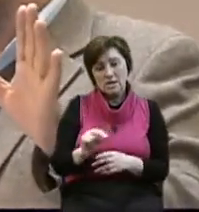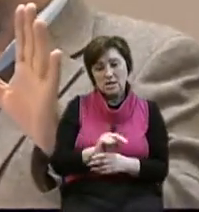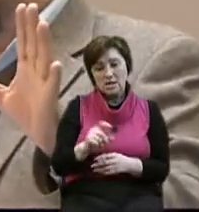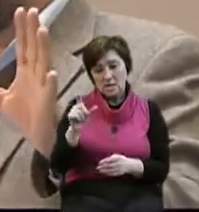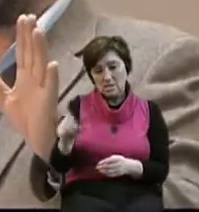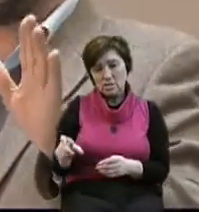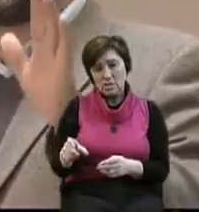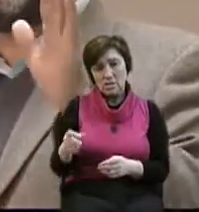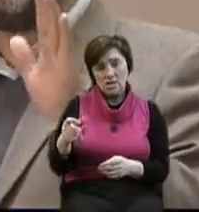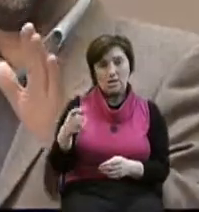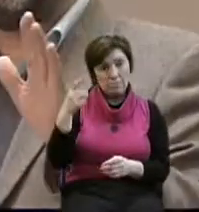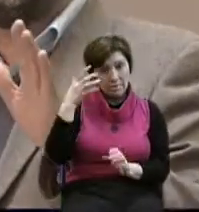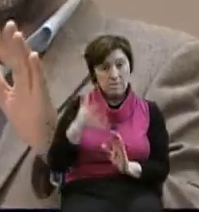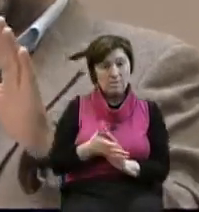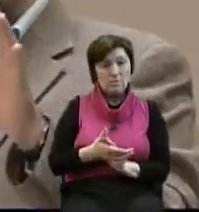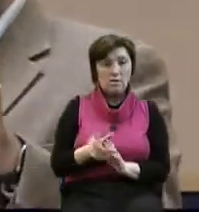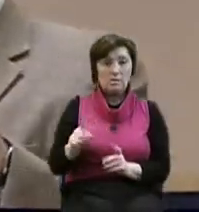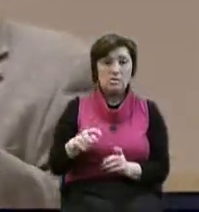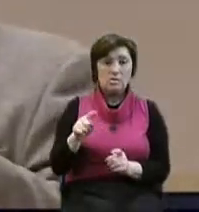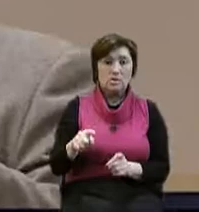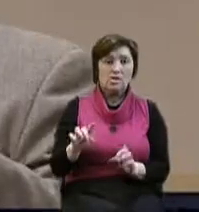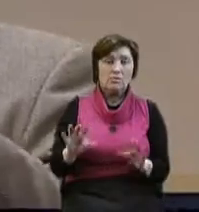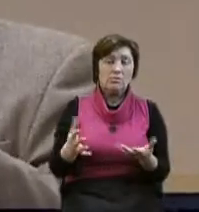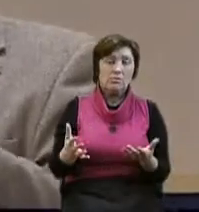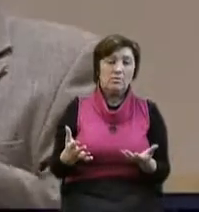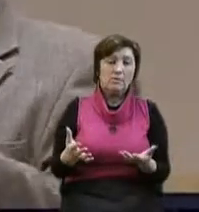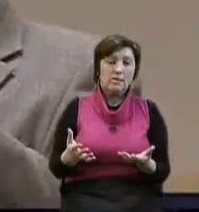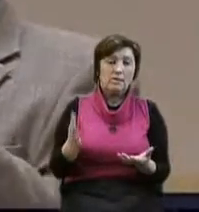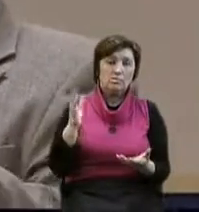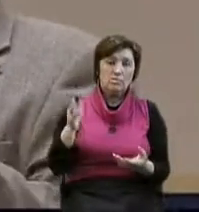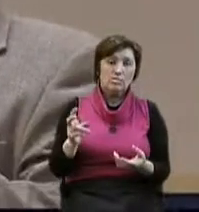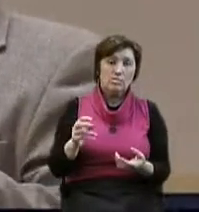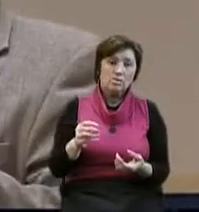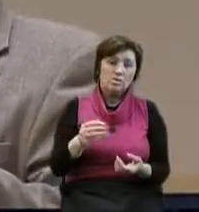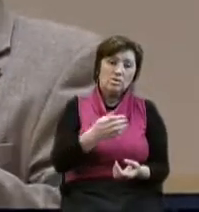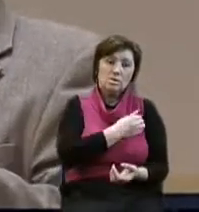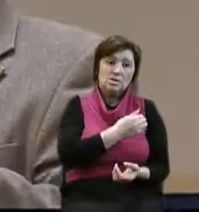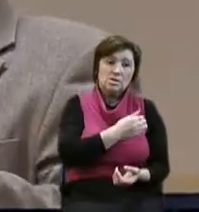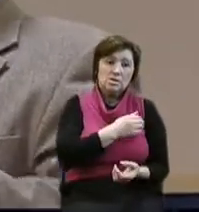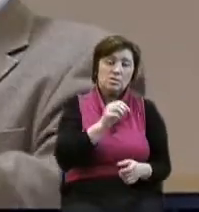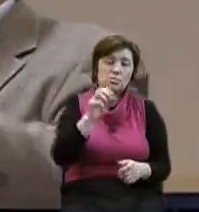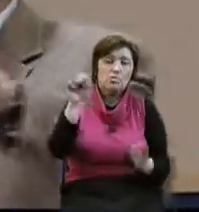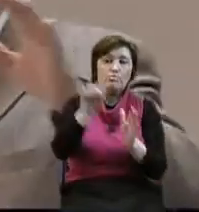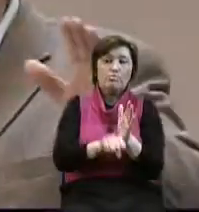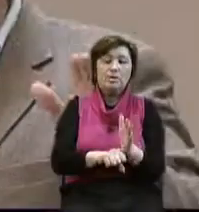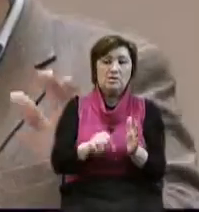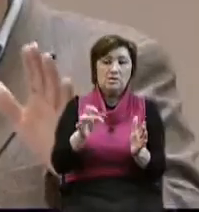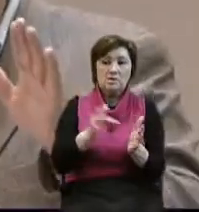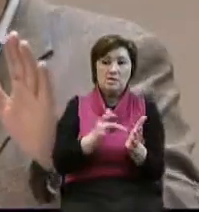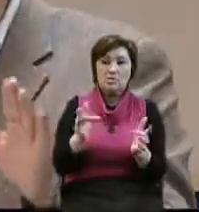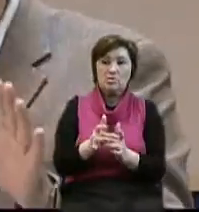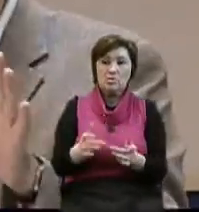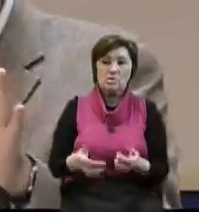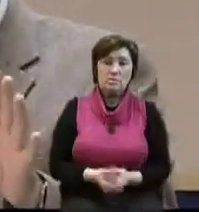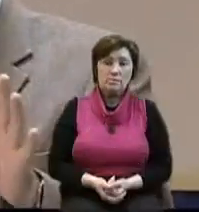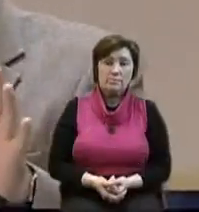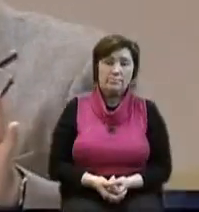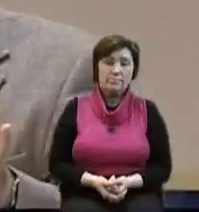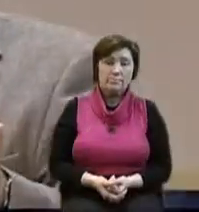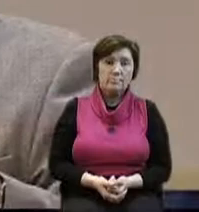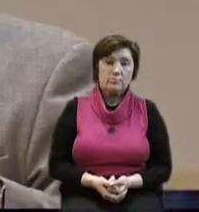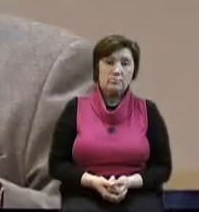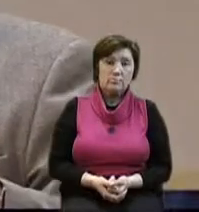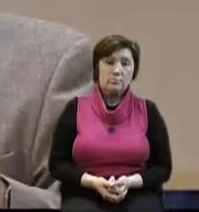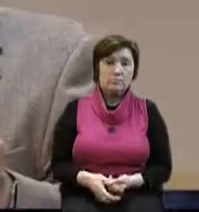момент, когда с этого момента будут искать, чтобы убить его. Это действительно стал тем переломным